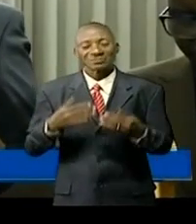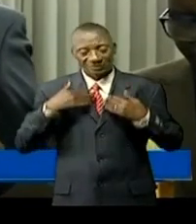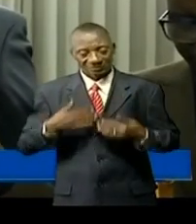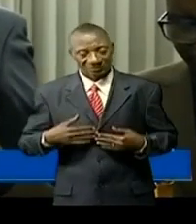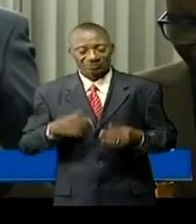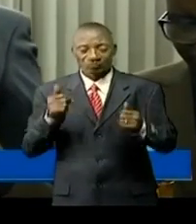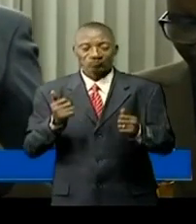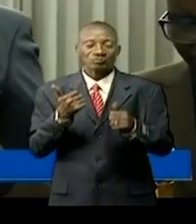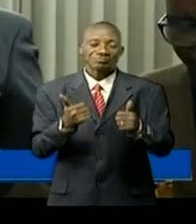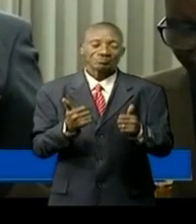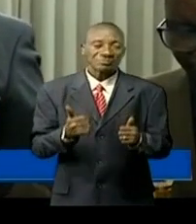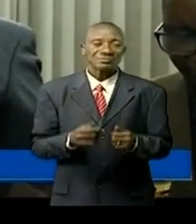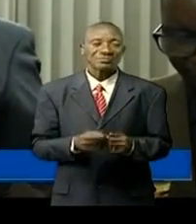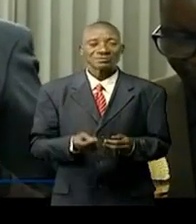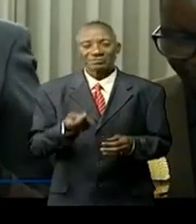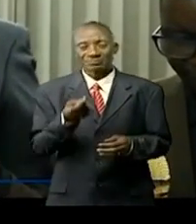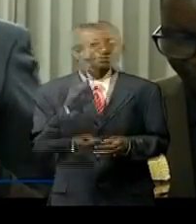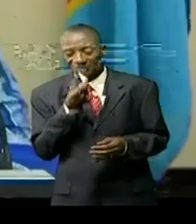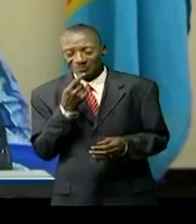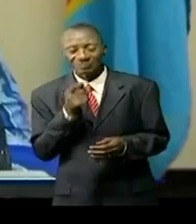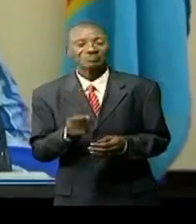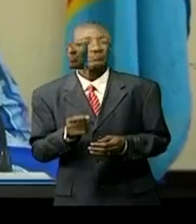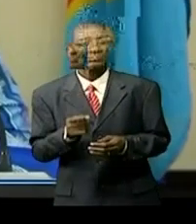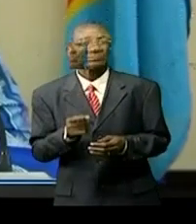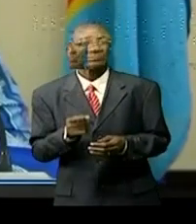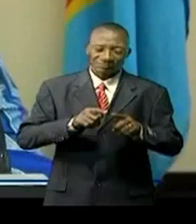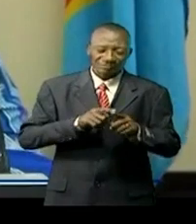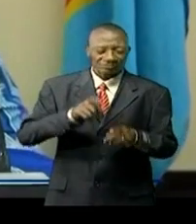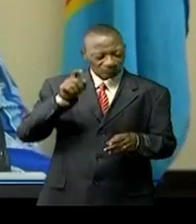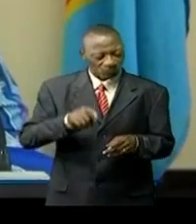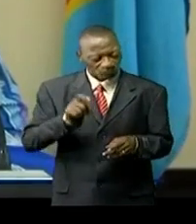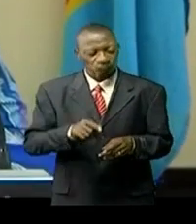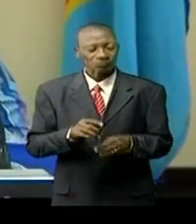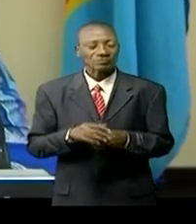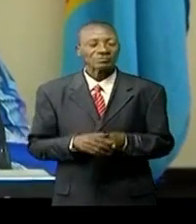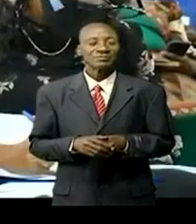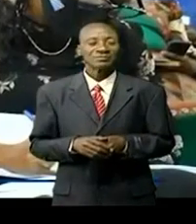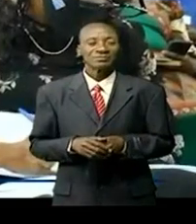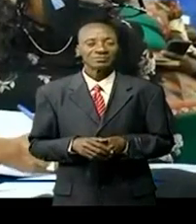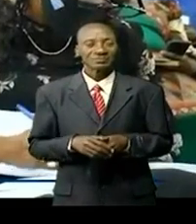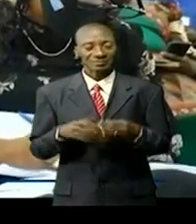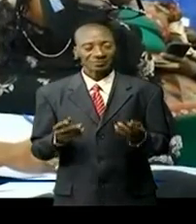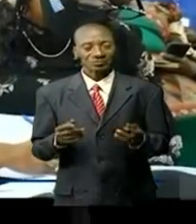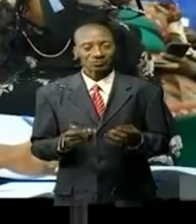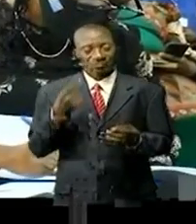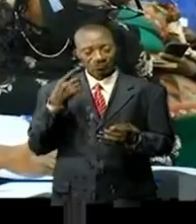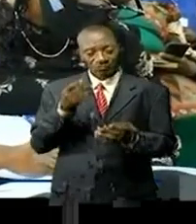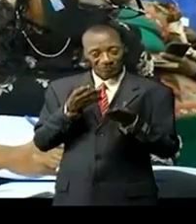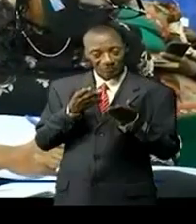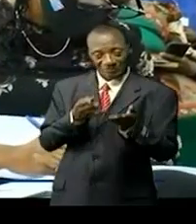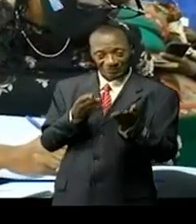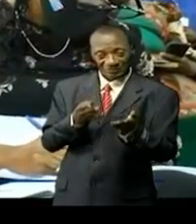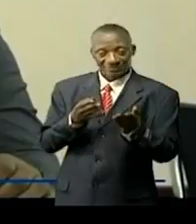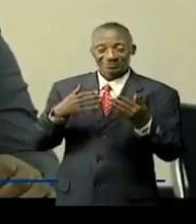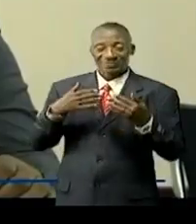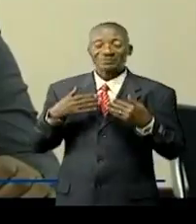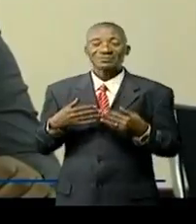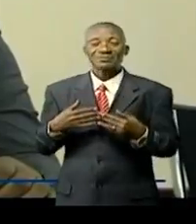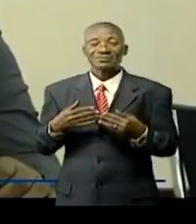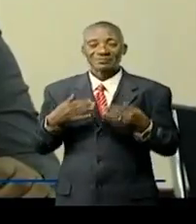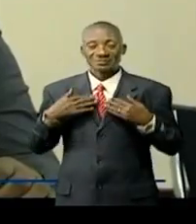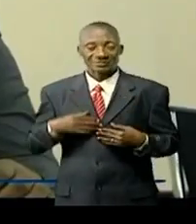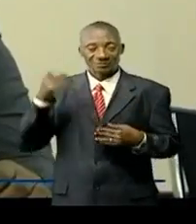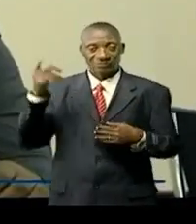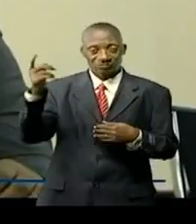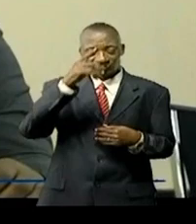traitement, rééducation et soins palliatifs. Pour la ministre de la Santé, la couverture sanitaire universelle n'est pas un choix, mais